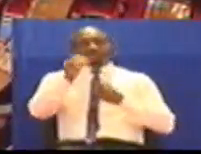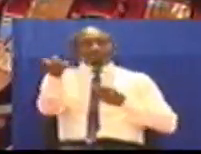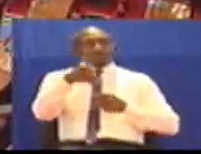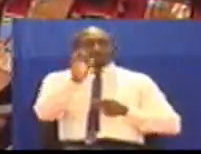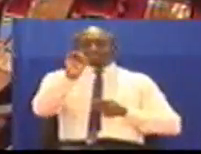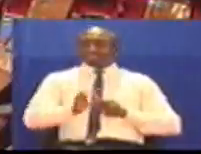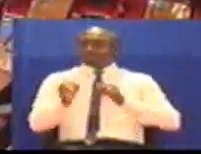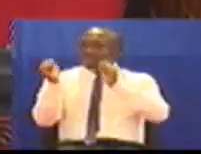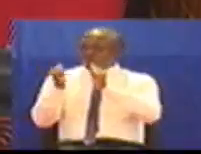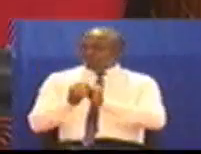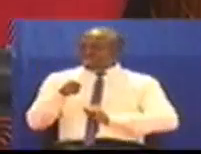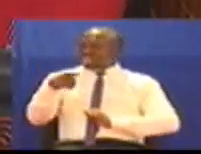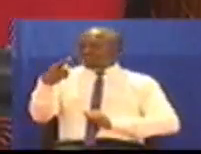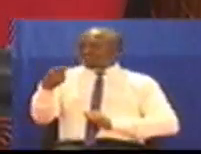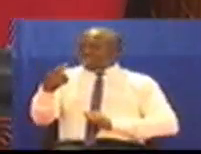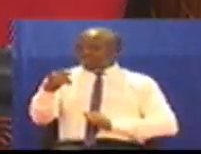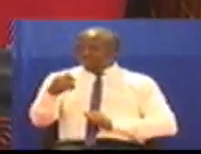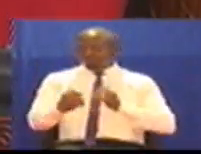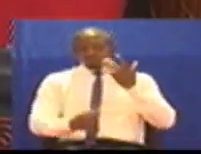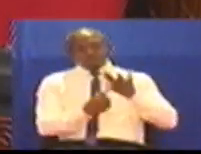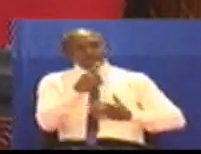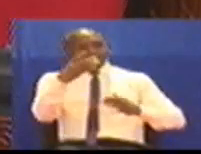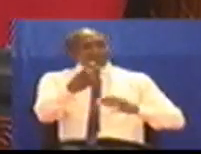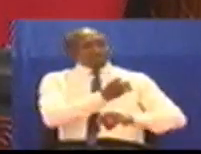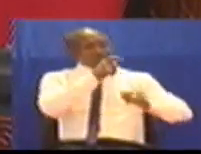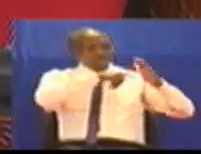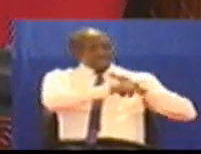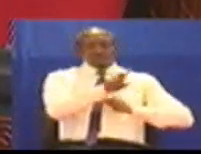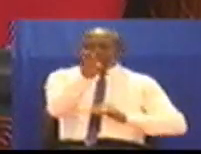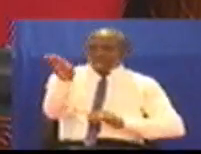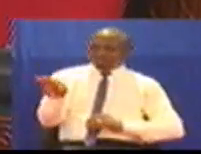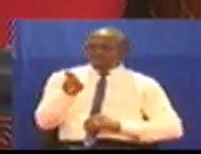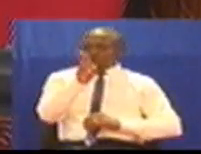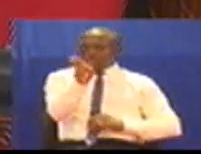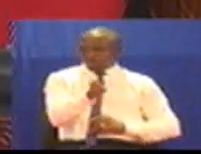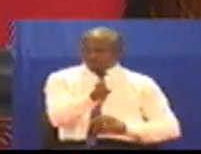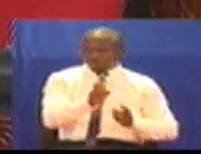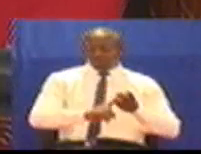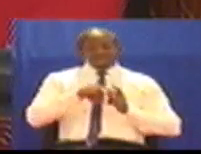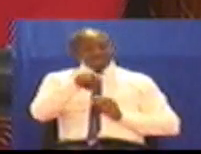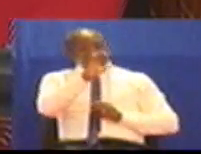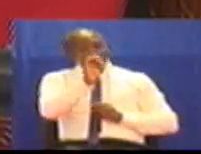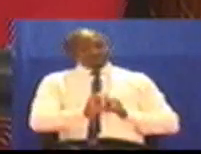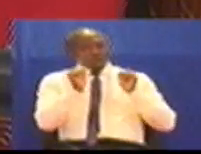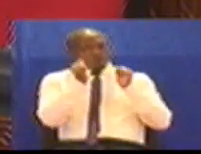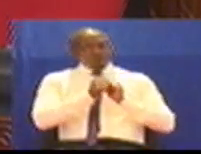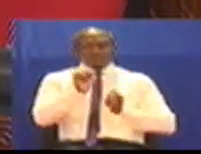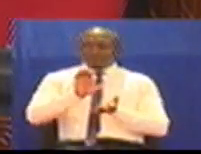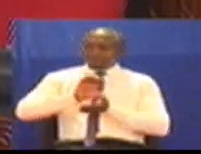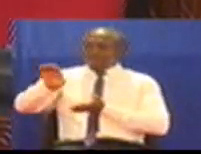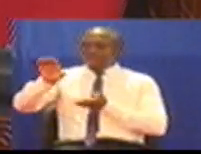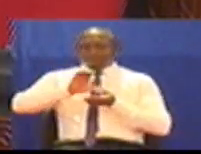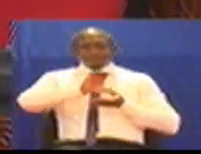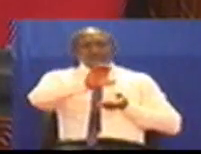10%, ni pesa ambazo zinatokana na mapato ya ndani katika halmashauri zetu. Hizi 10% tumezitenga katika